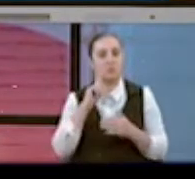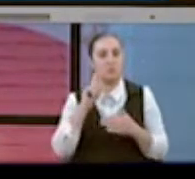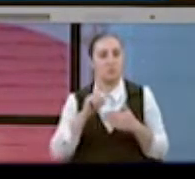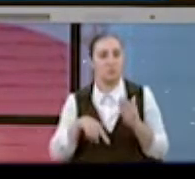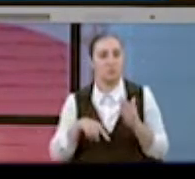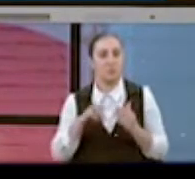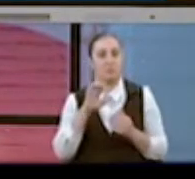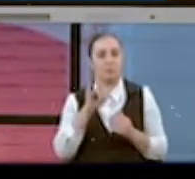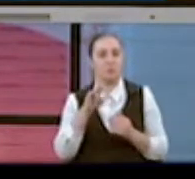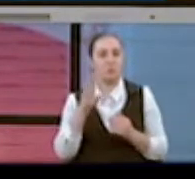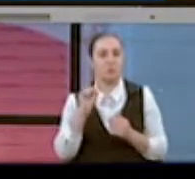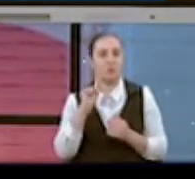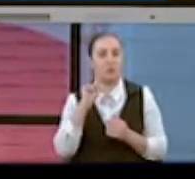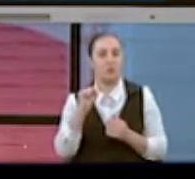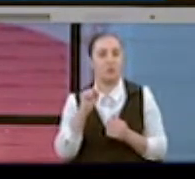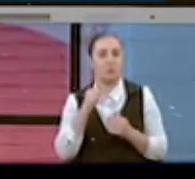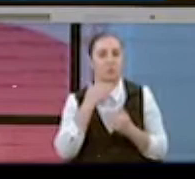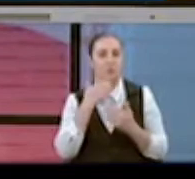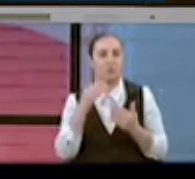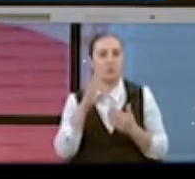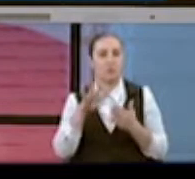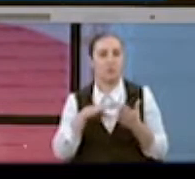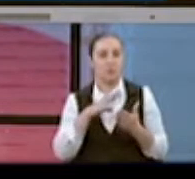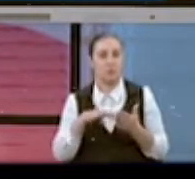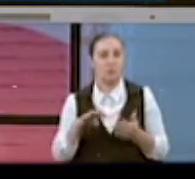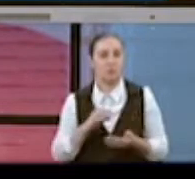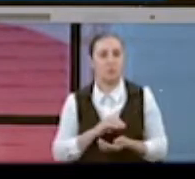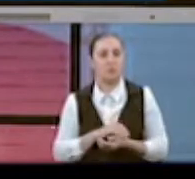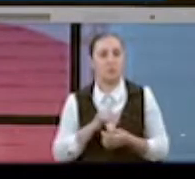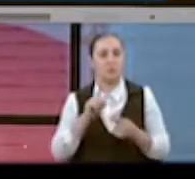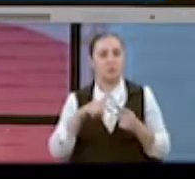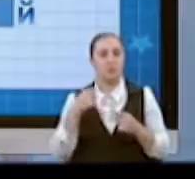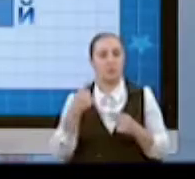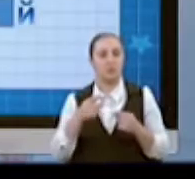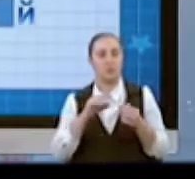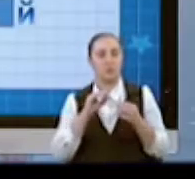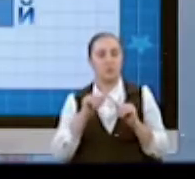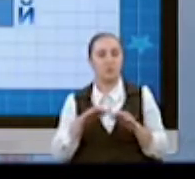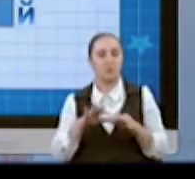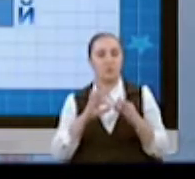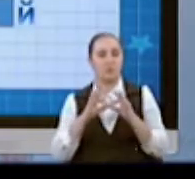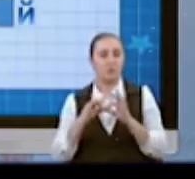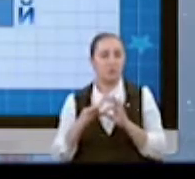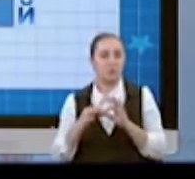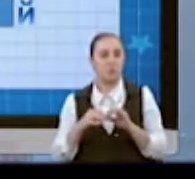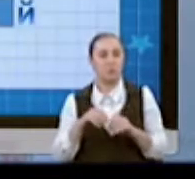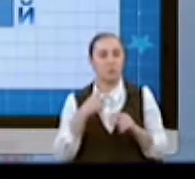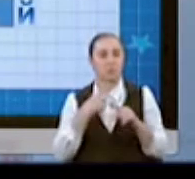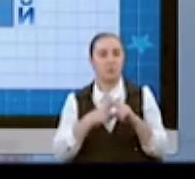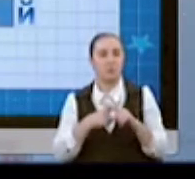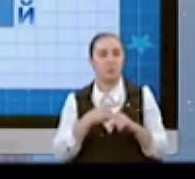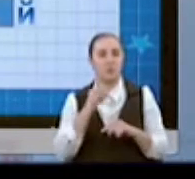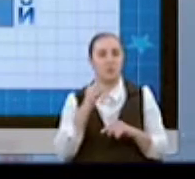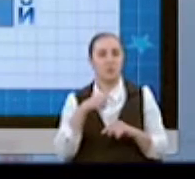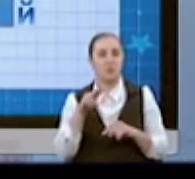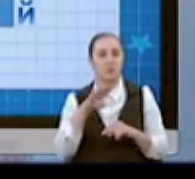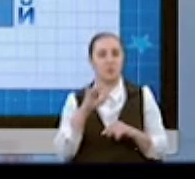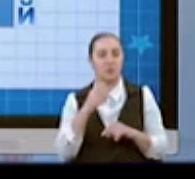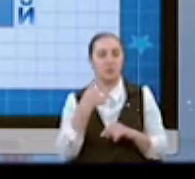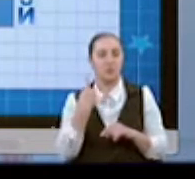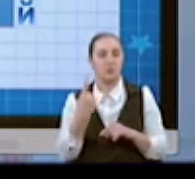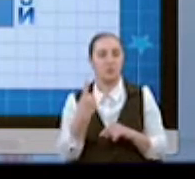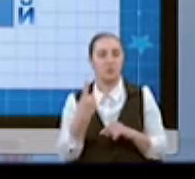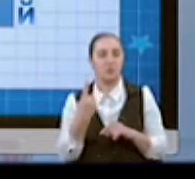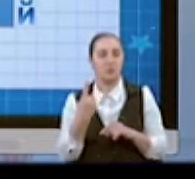Верно, букву А, последней в таблице. Следующее решаем выражение. Прибавляем к единице